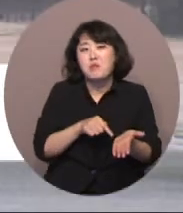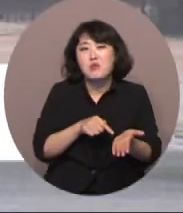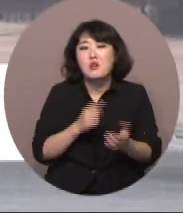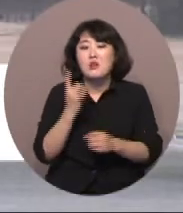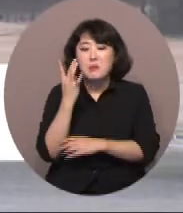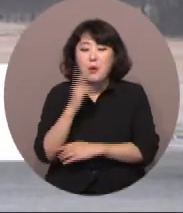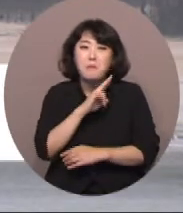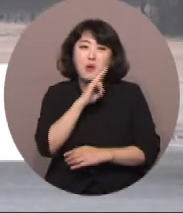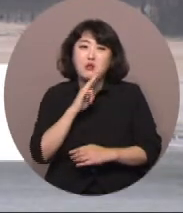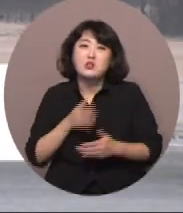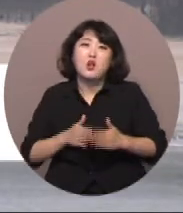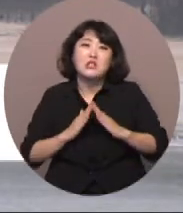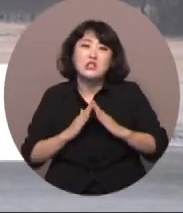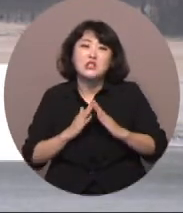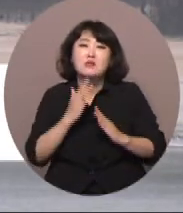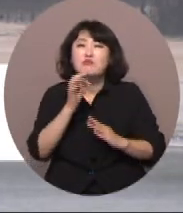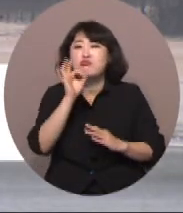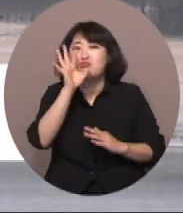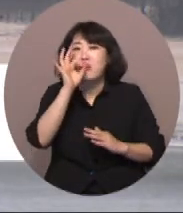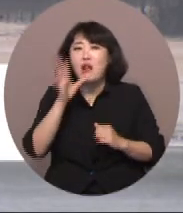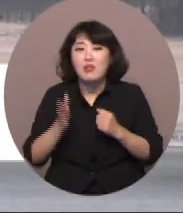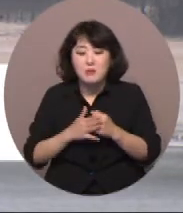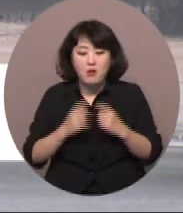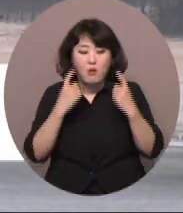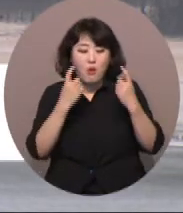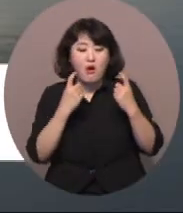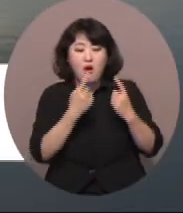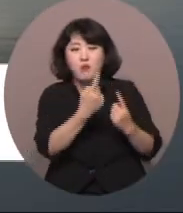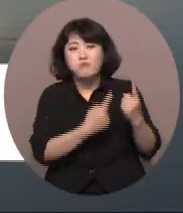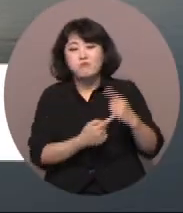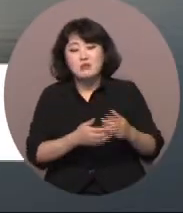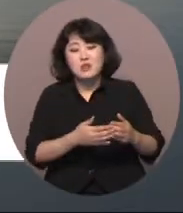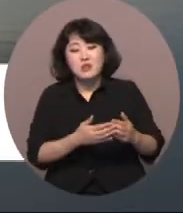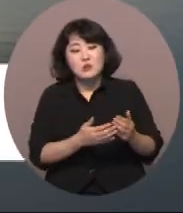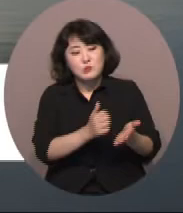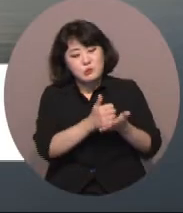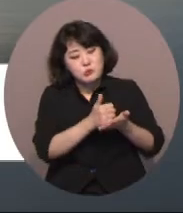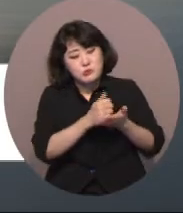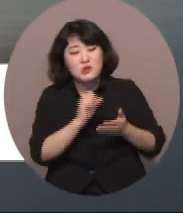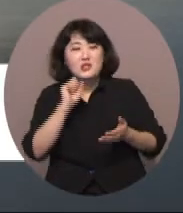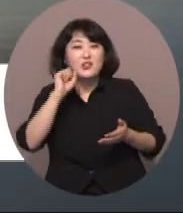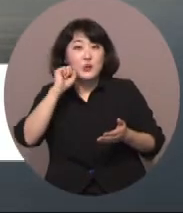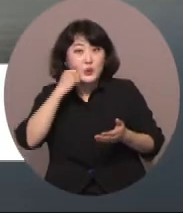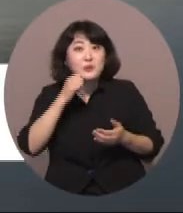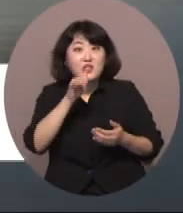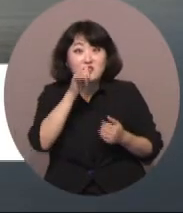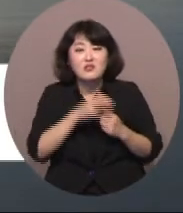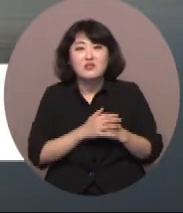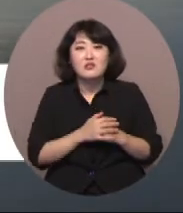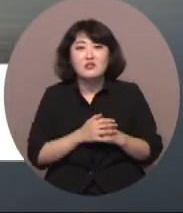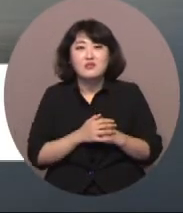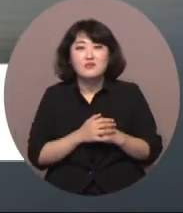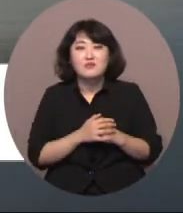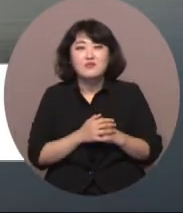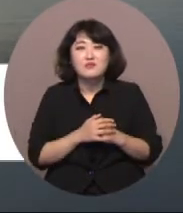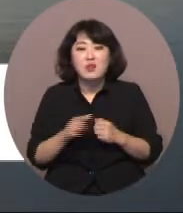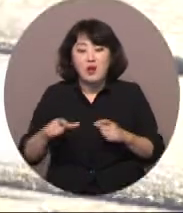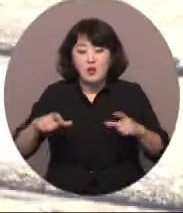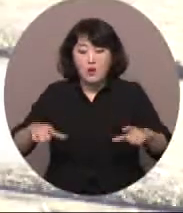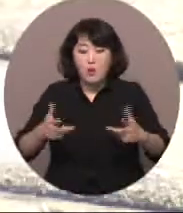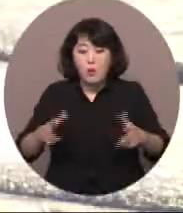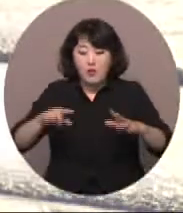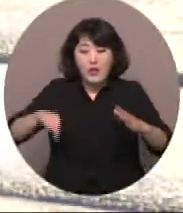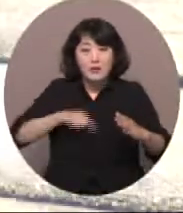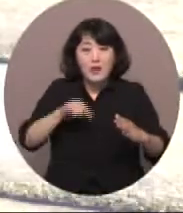기본적인 편의시설을 설치할 수 없어 관광객 유치에 어려움을 겪고 왔습니다 군은 그동안 공원 구역